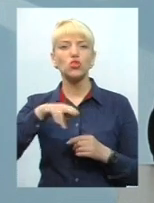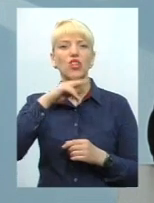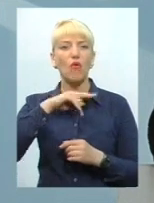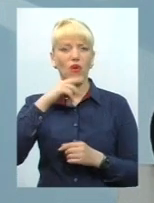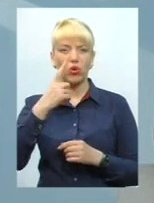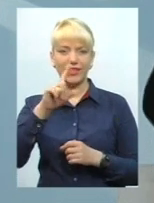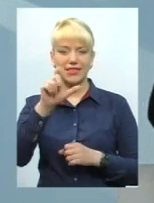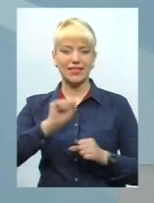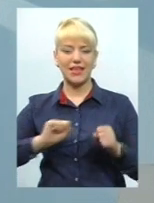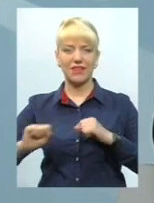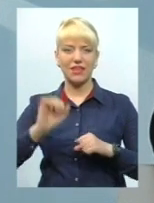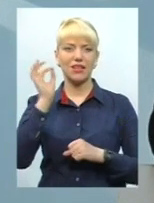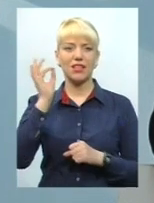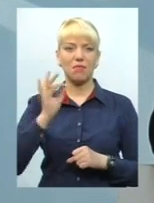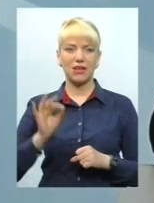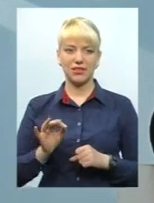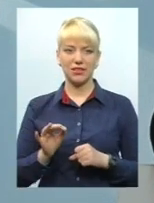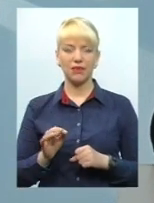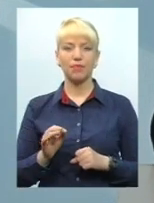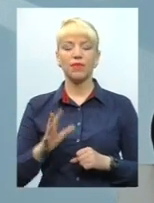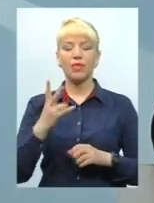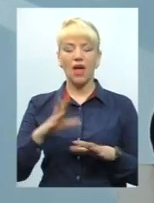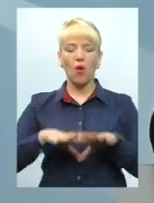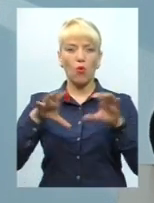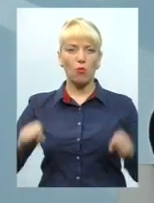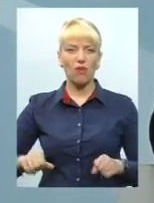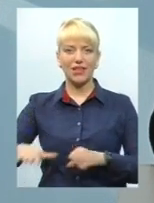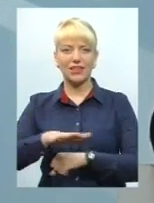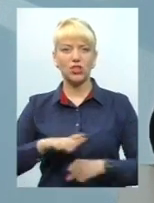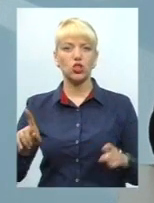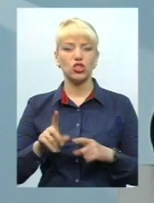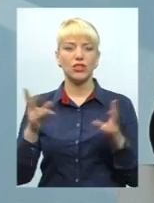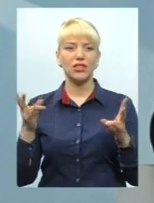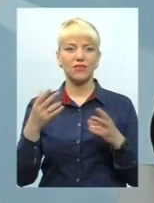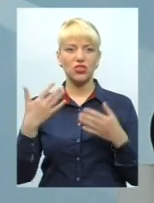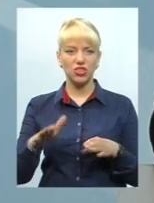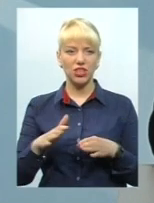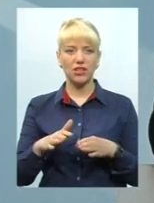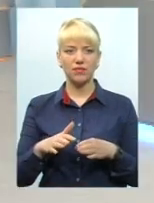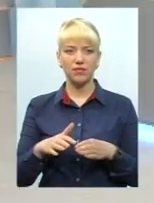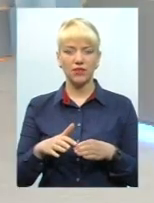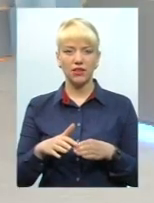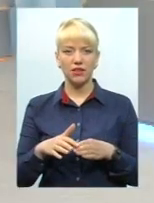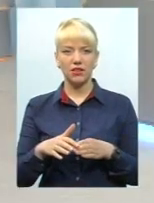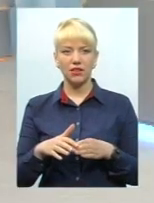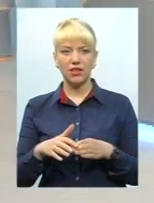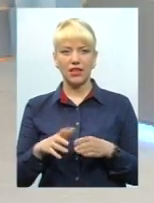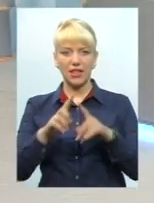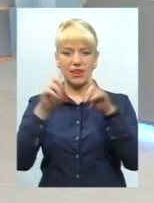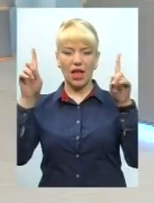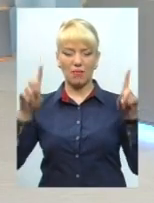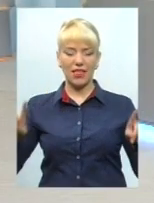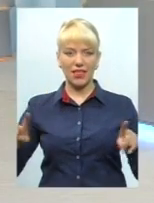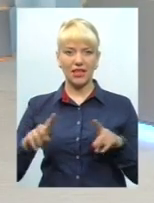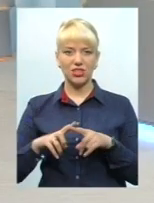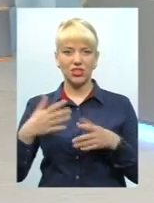одним з керівників німецьким тут уже на окупованих територіях про те, що зносилися і повідпадали таблички на